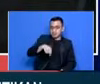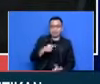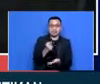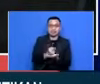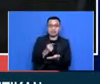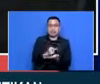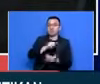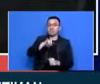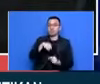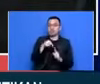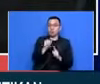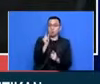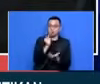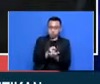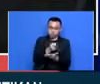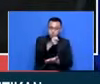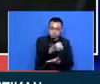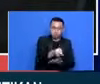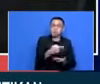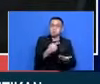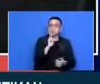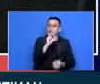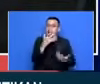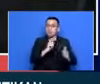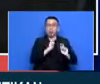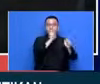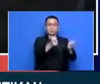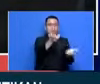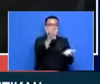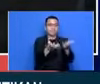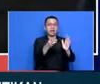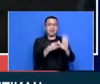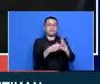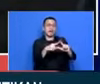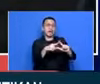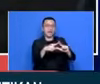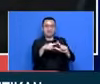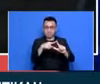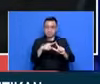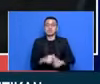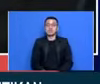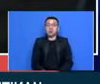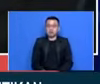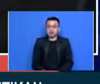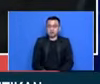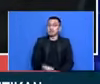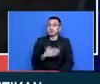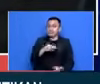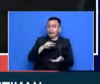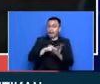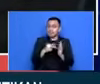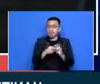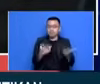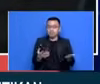kasasi ternyata ada suatu kesalahan hukum kesalahan penerapan hukum itulah yang menjadikan nanti akan merubah